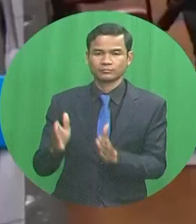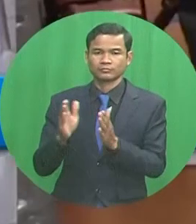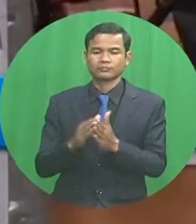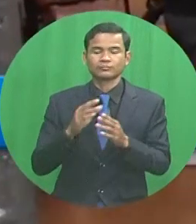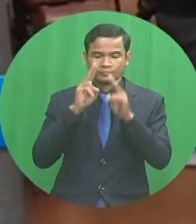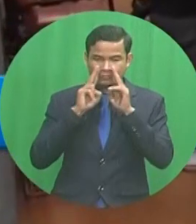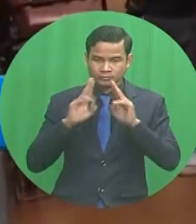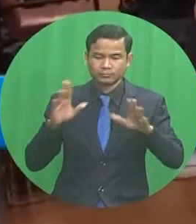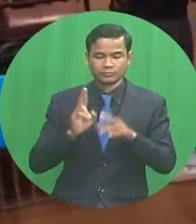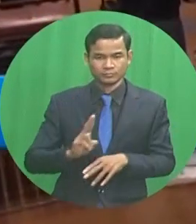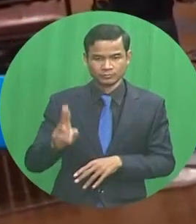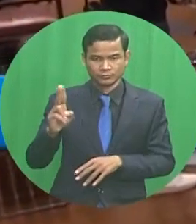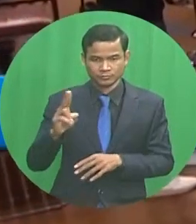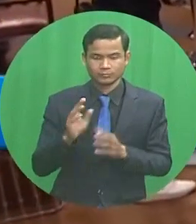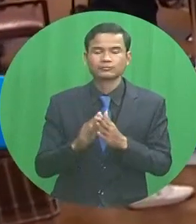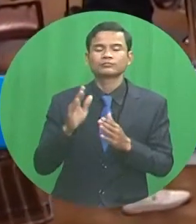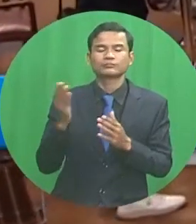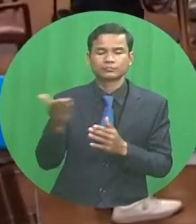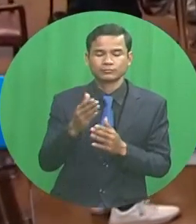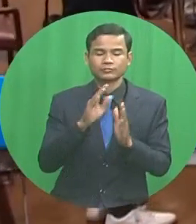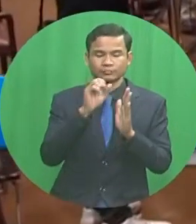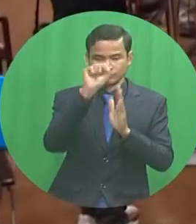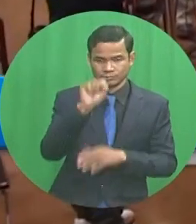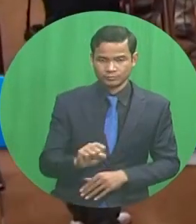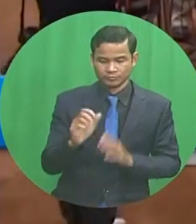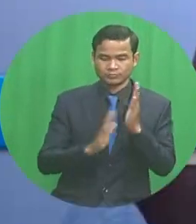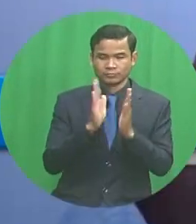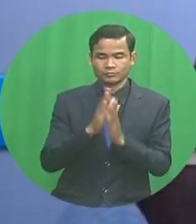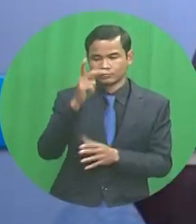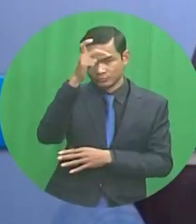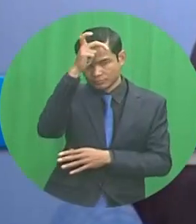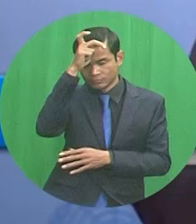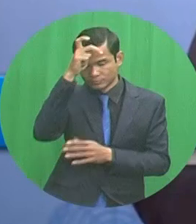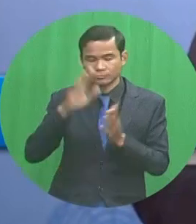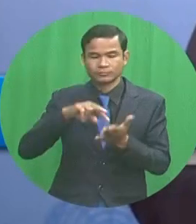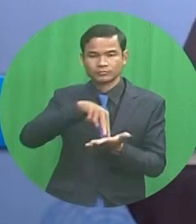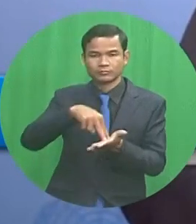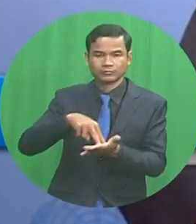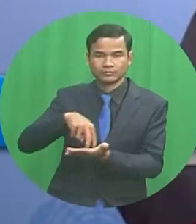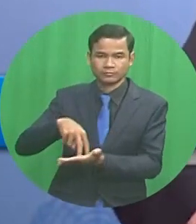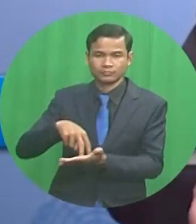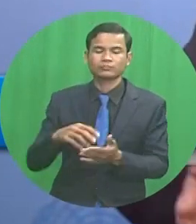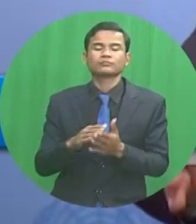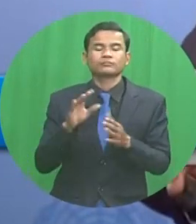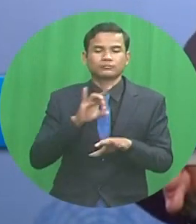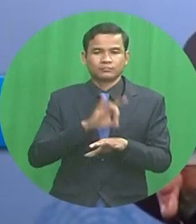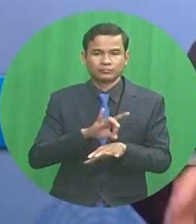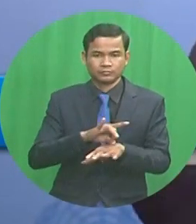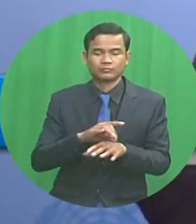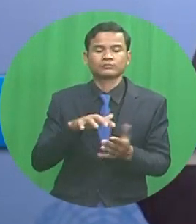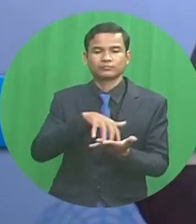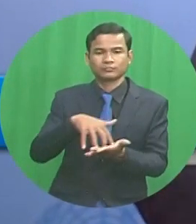ការអំពាវនាវជាបន្ទាន់មួយសម្រាប់ភាគខាងត្បូងប្រទេសទូគីដែលរងគ្រោះដោយគ្រោះរញ្ជួយដីលោក Guterres បាននិយាយថា